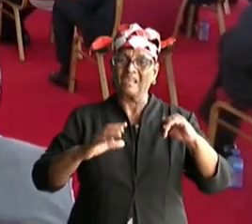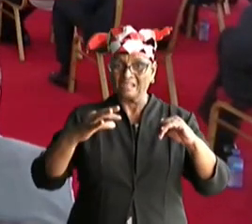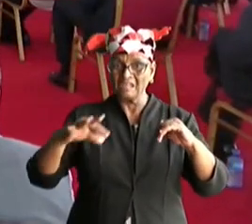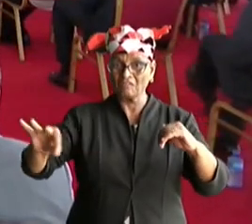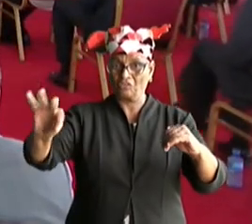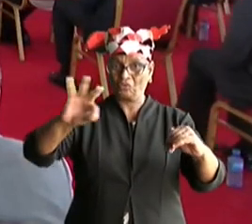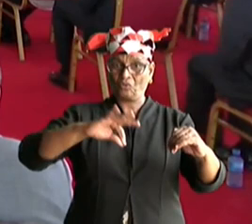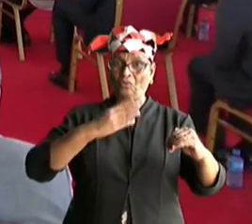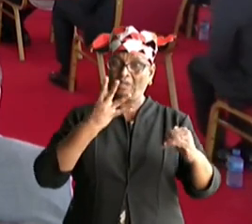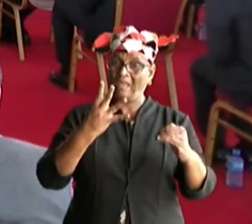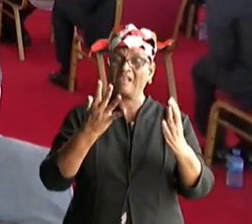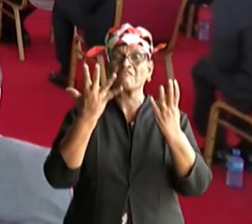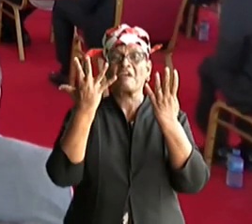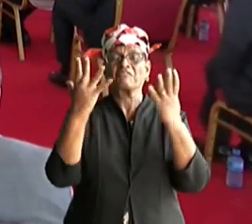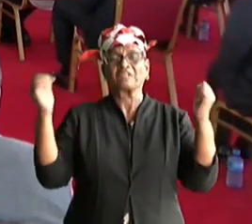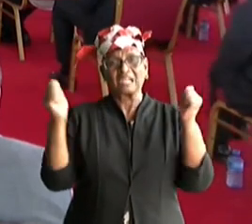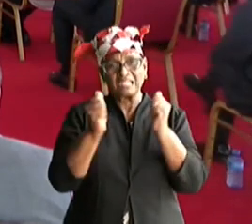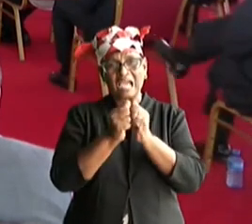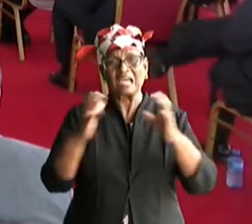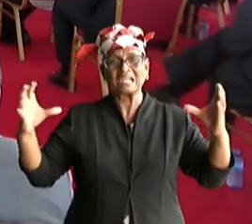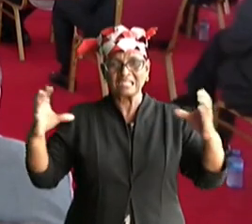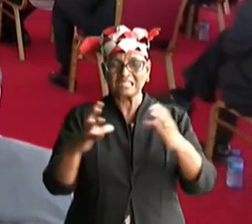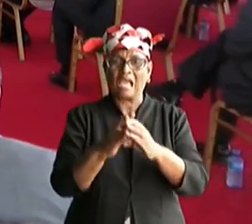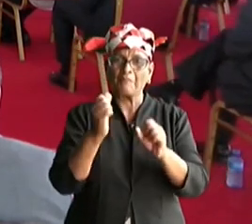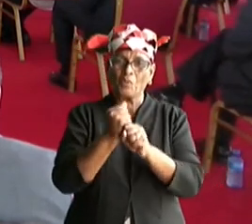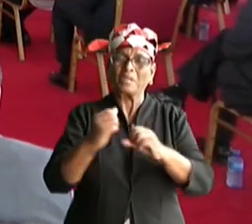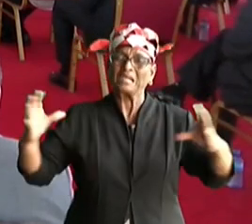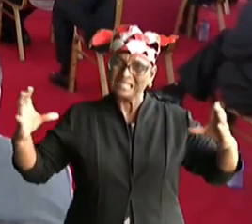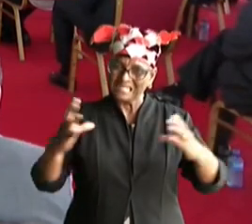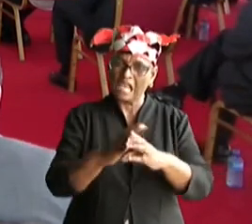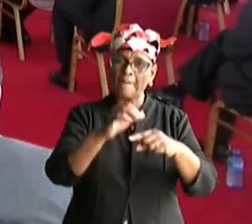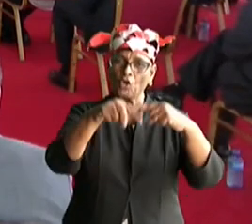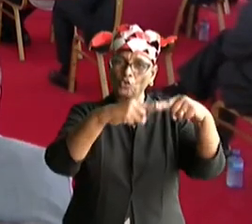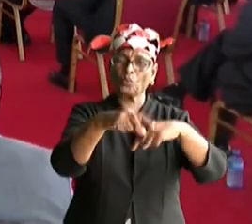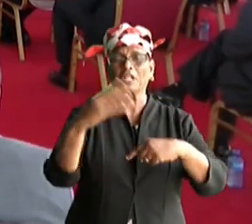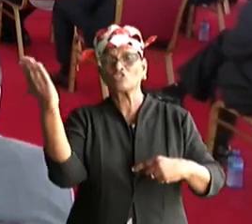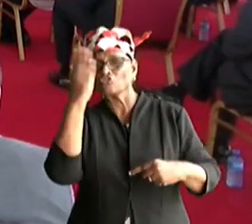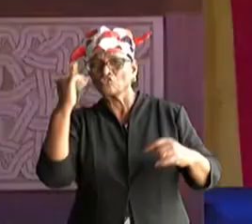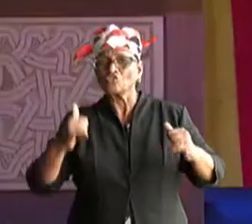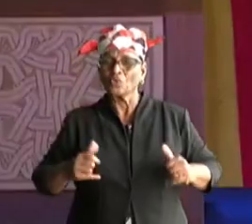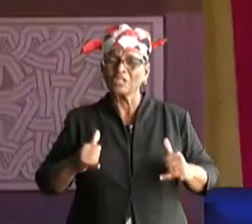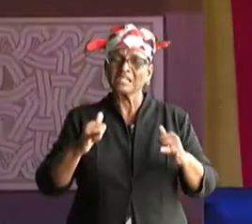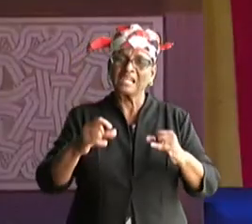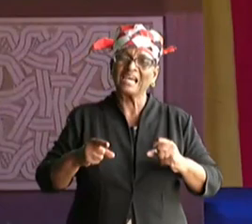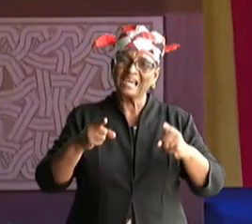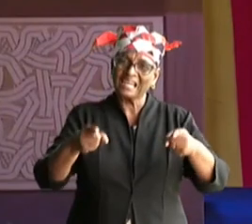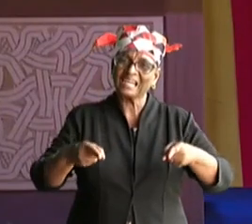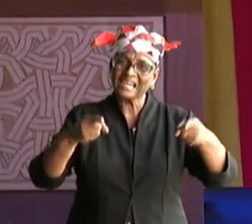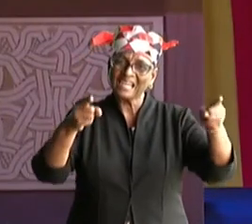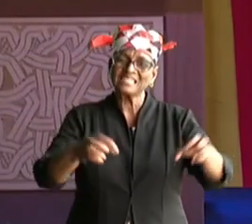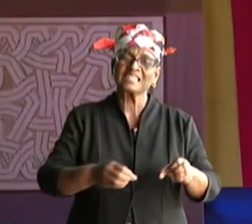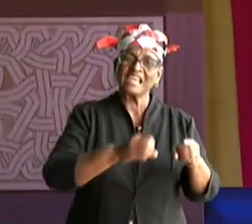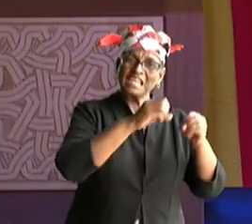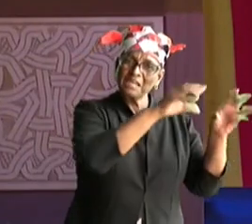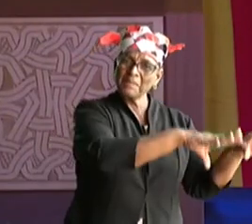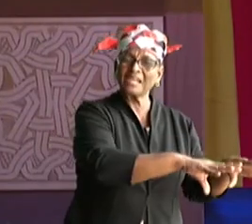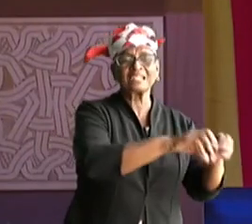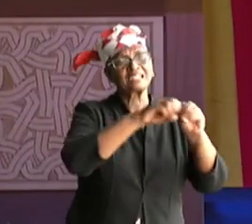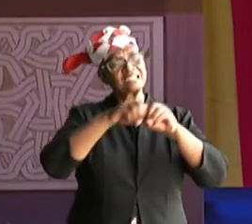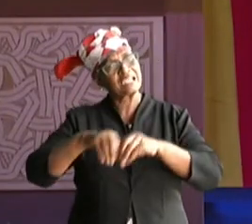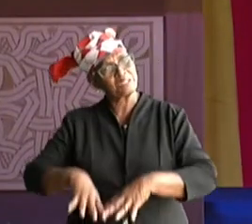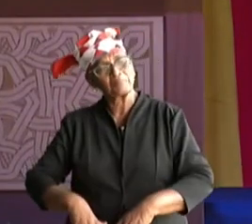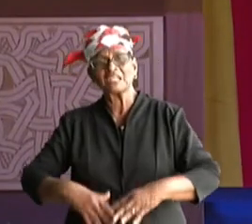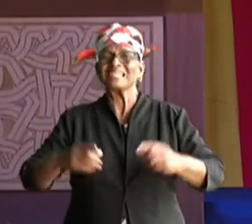samenwerken, samen ondernemen, samen ontwikkelen, studeren, reizen, immigreren, emigreren,